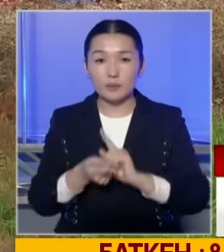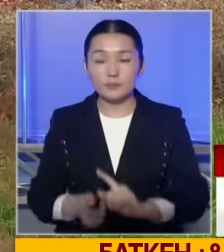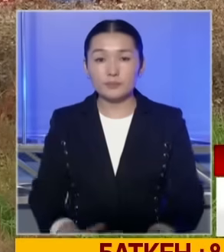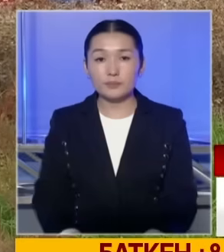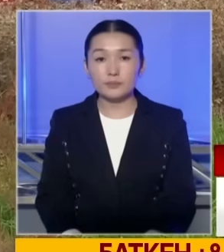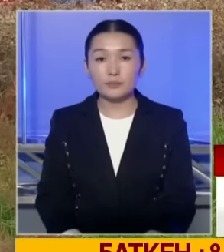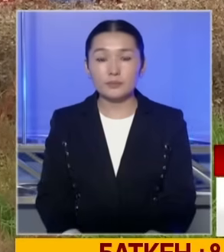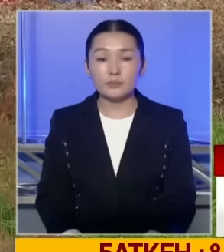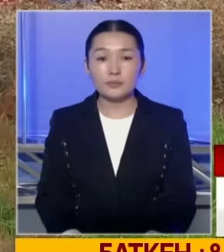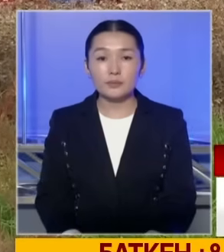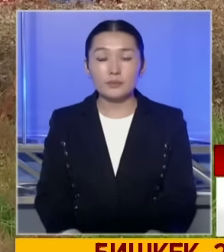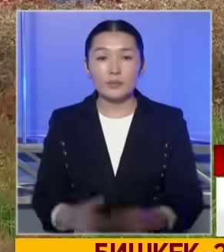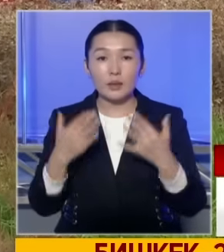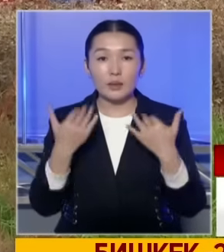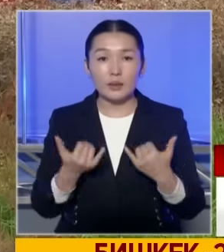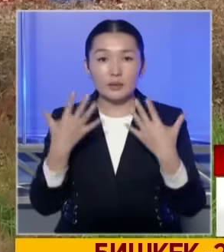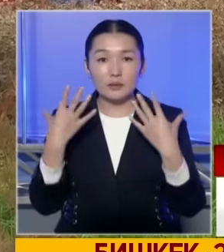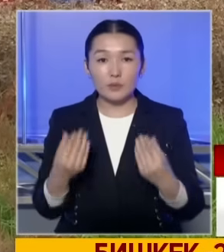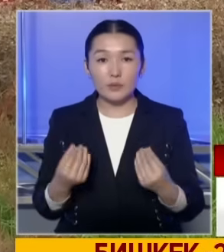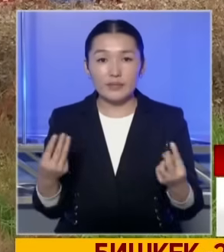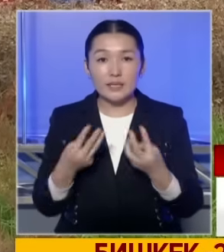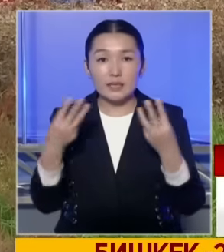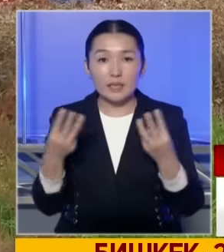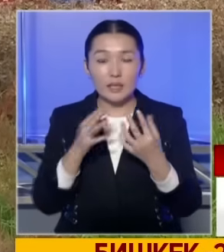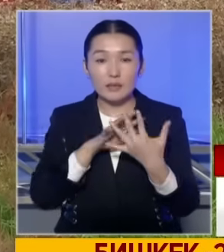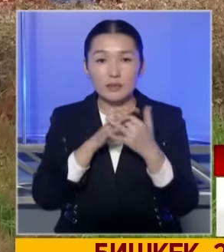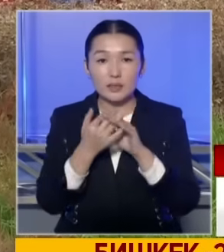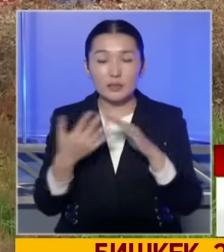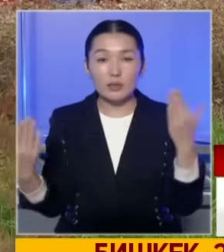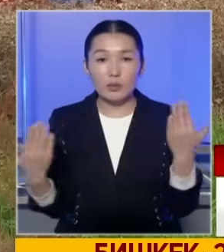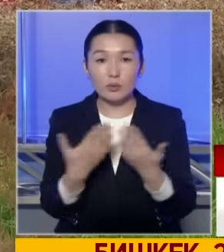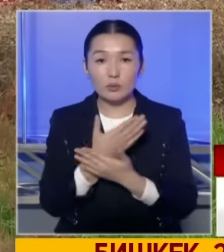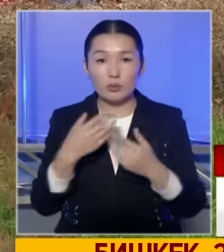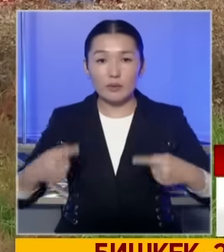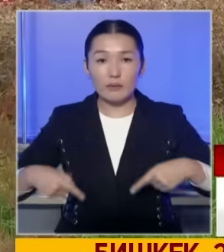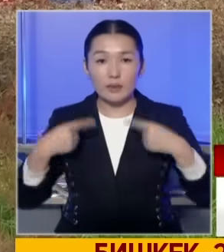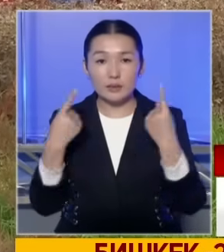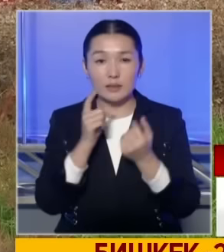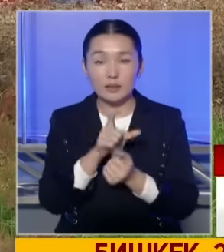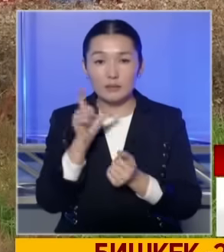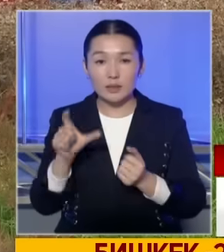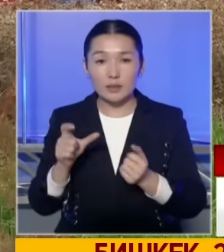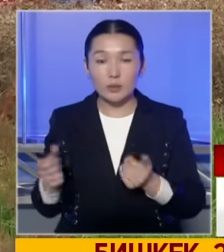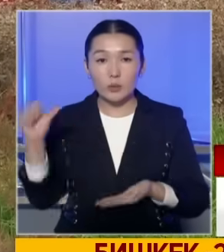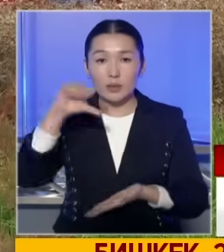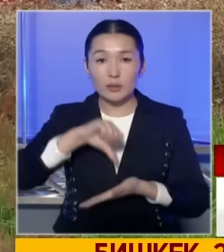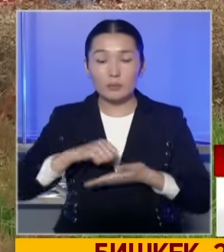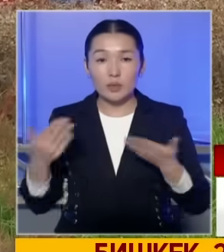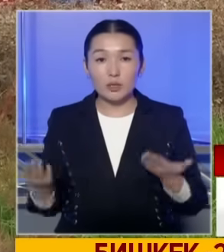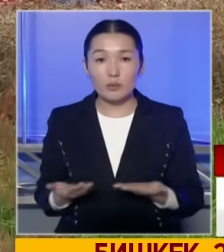Бүгүнкү күндө биздин ушул жок болгон айылыбыз кайра гүл бакка айланып, элибиз келип жашап, жай